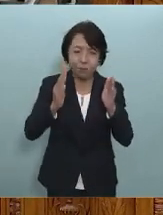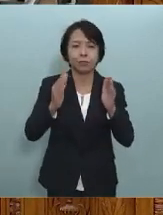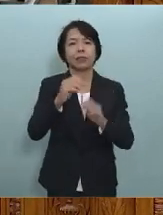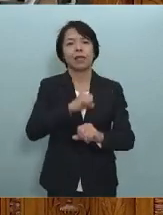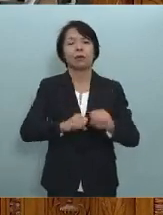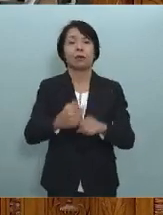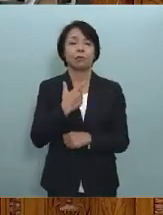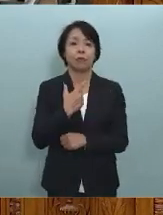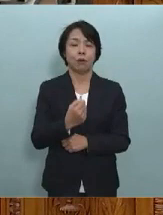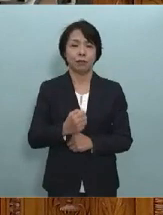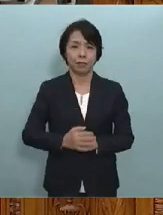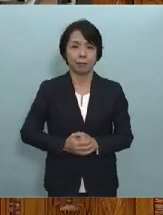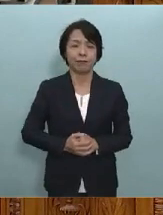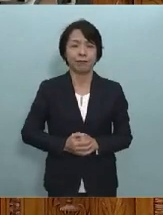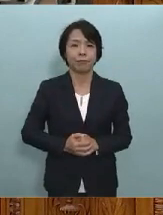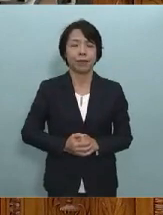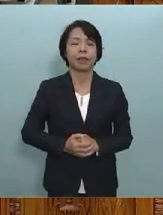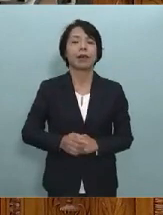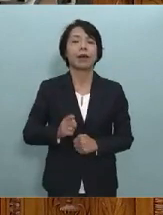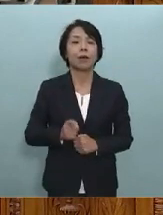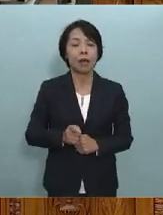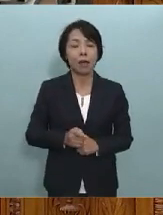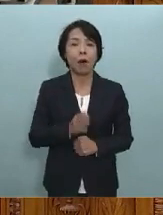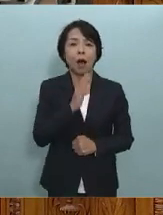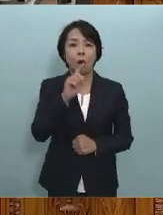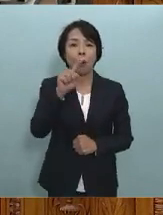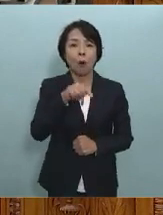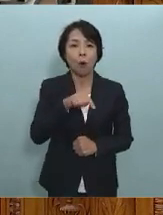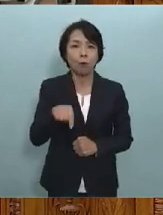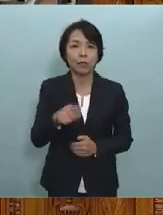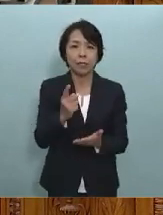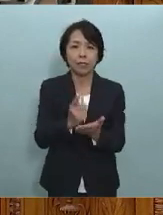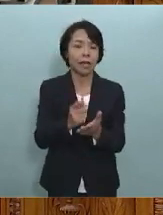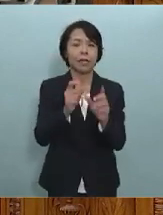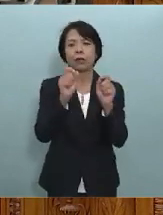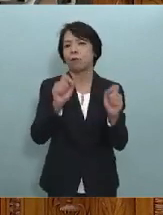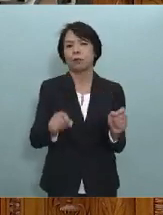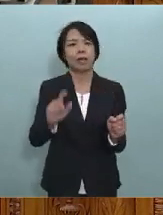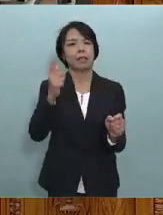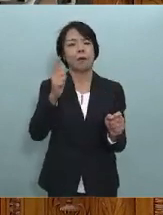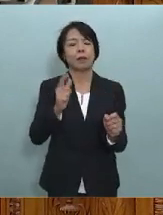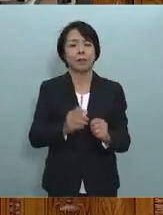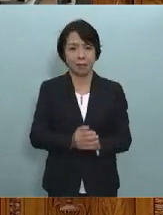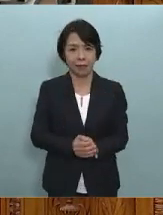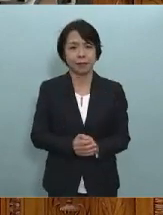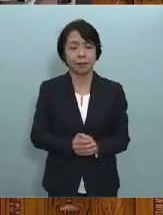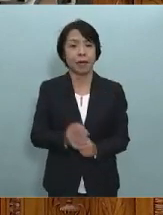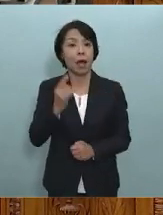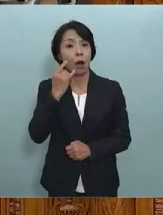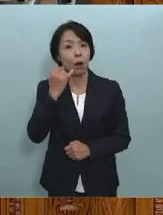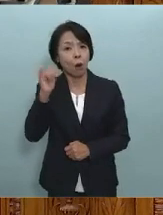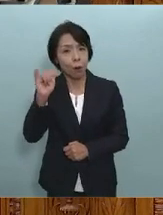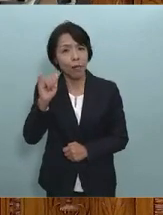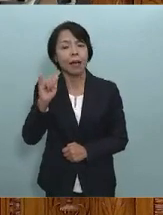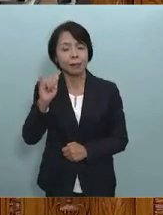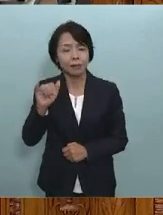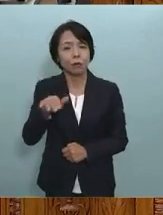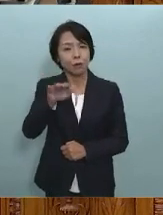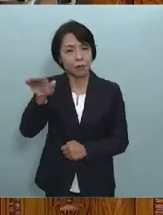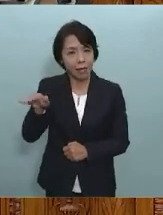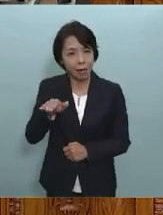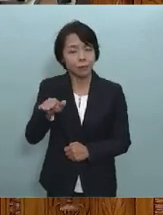欲しいのですこれは本人だけの問題だけではありません親保護者の世代